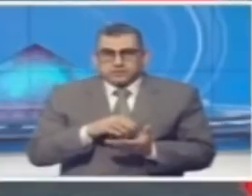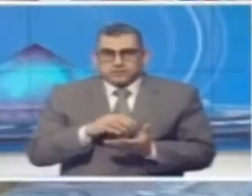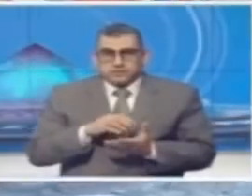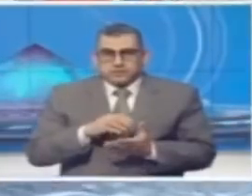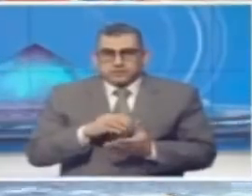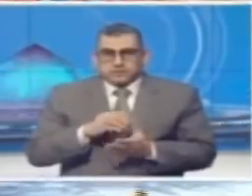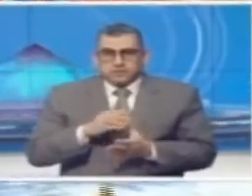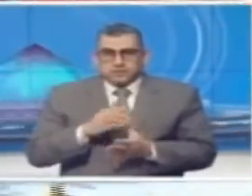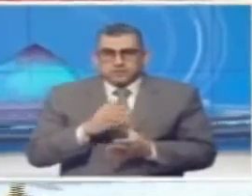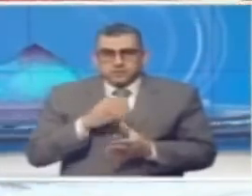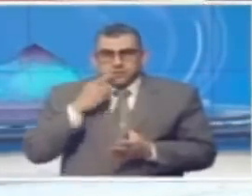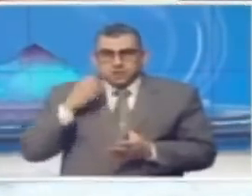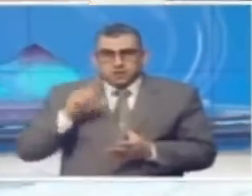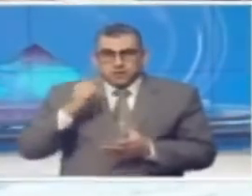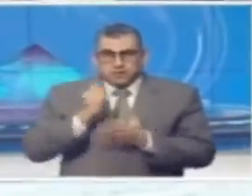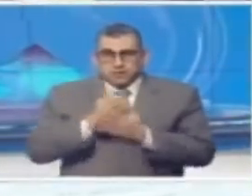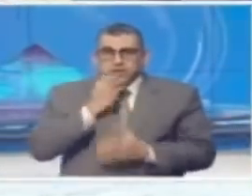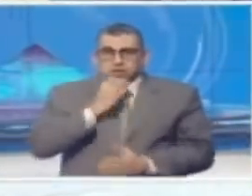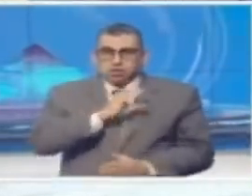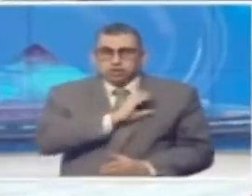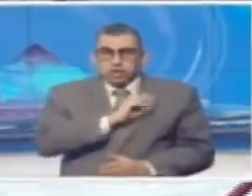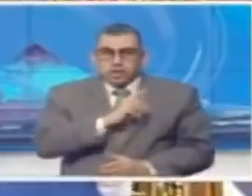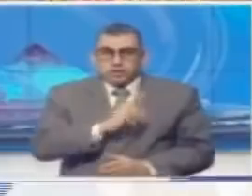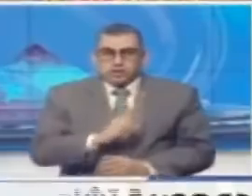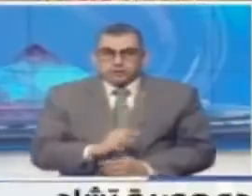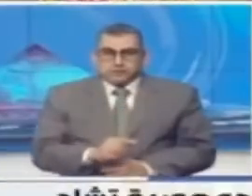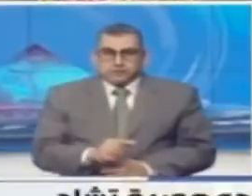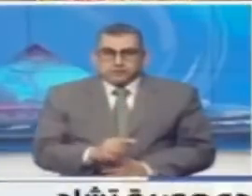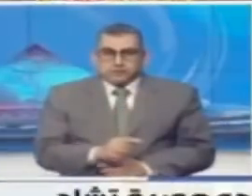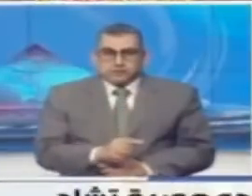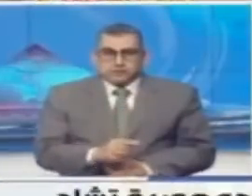العسكري الانتقالي لجمهورية تشاد،